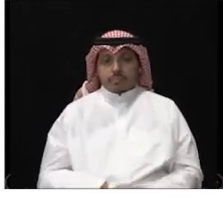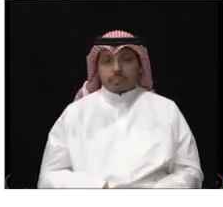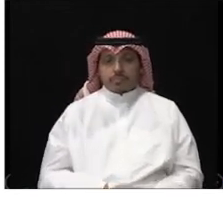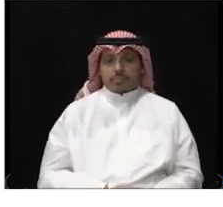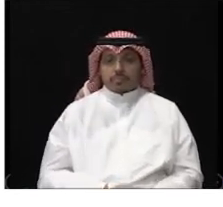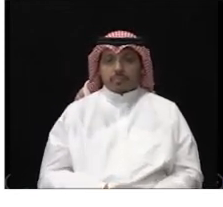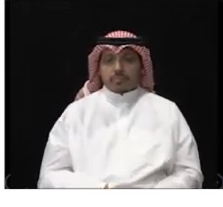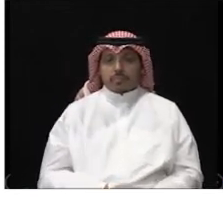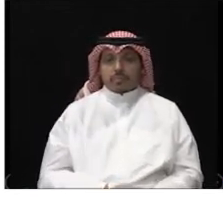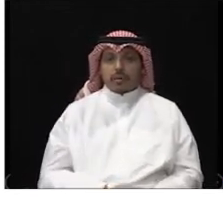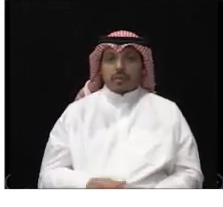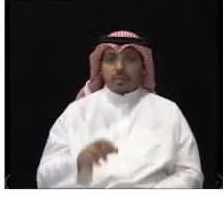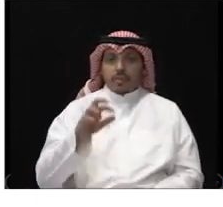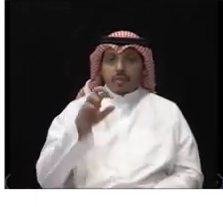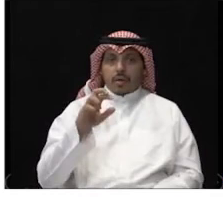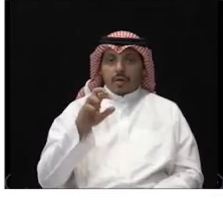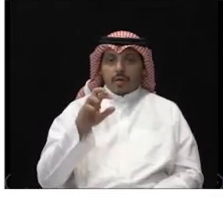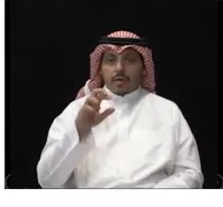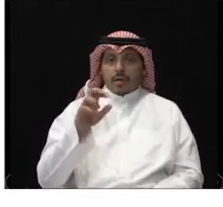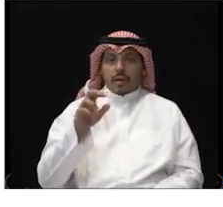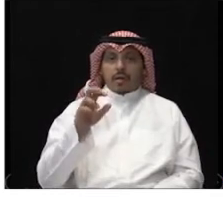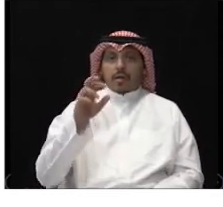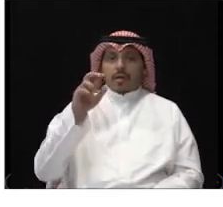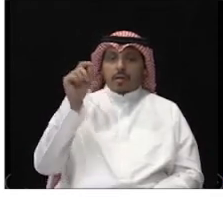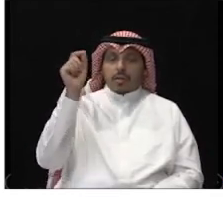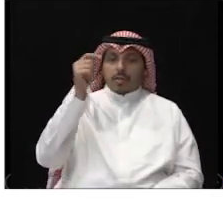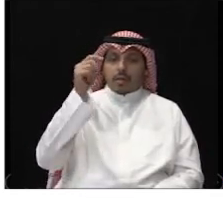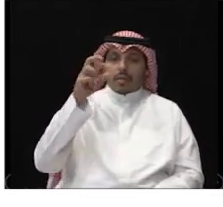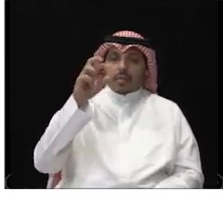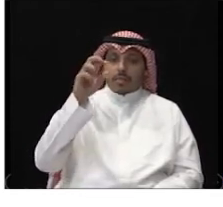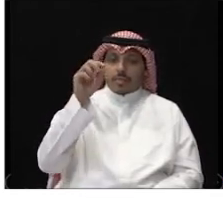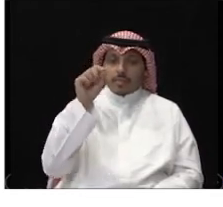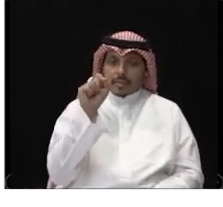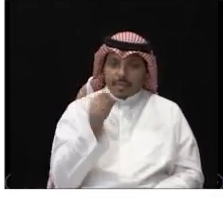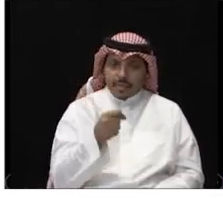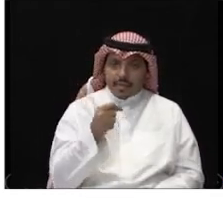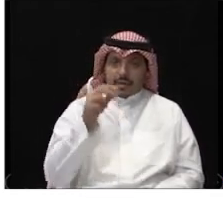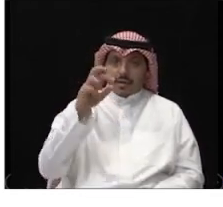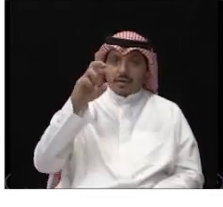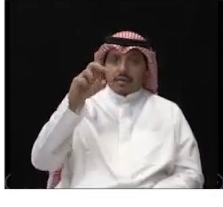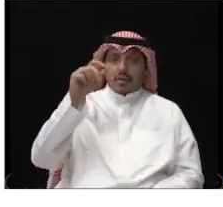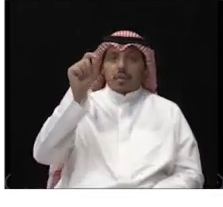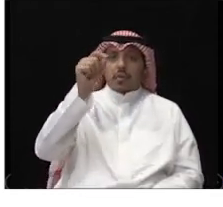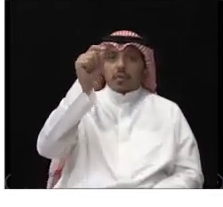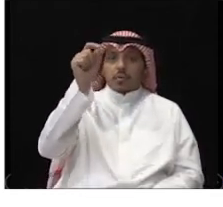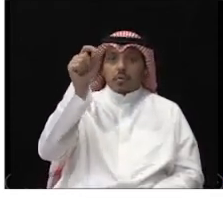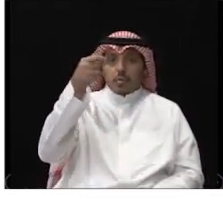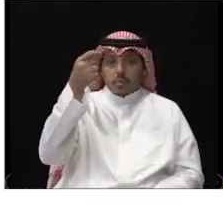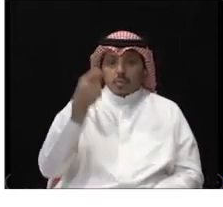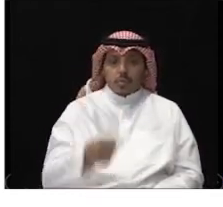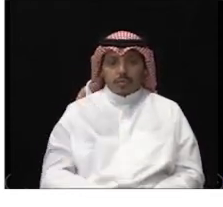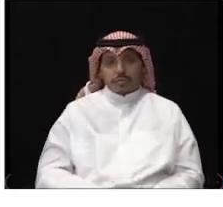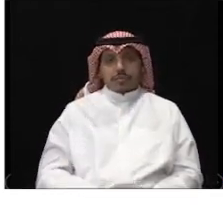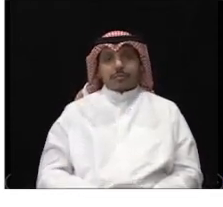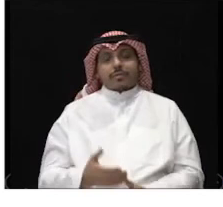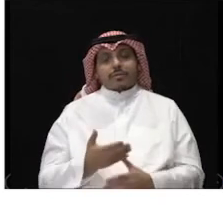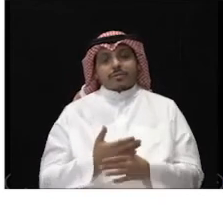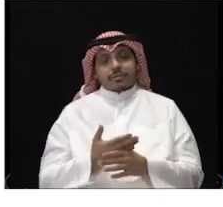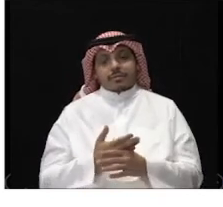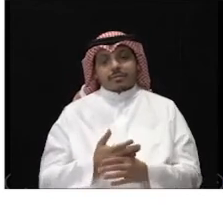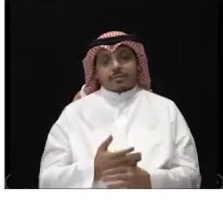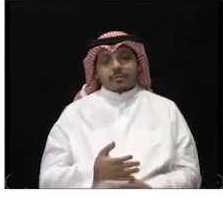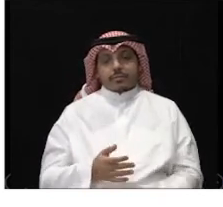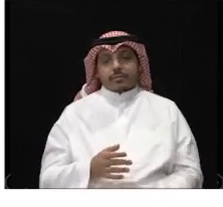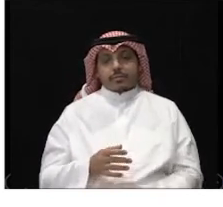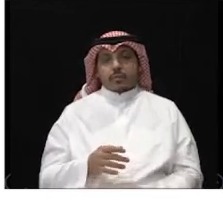معي ذا ذي ذو هنا في وسط الكلمة وهنا في آخر الكلمة. ولماذا لا نضع خط بعد الذا في وسط